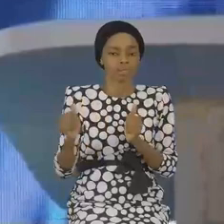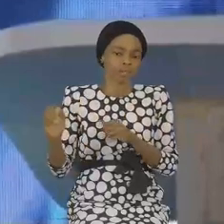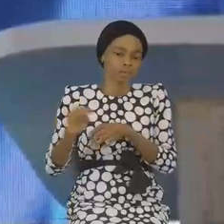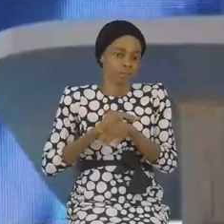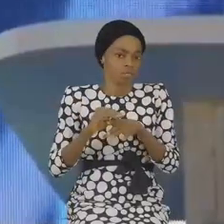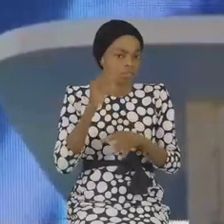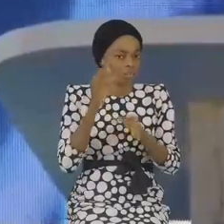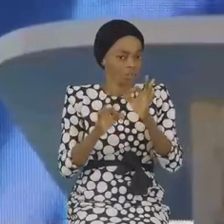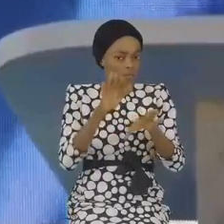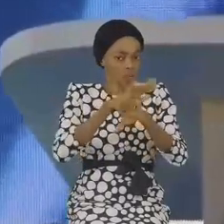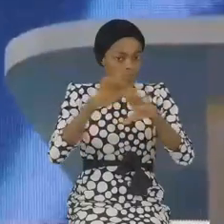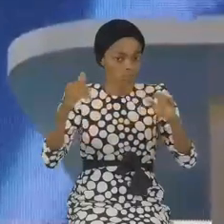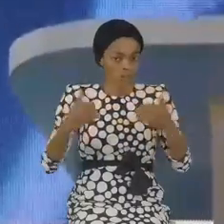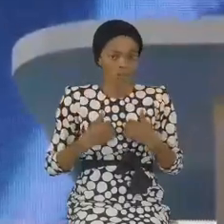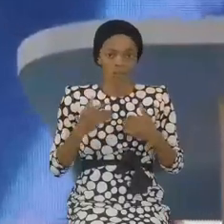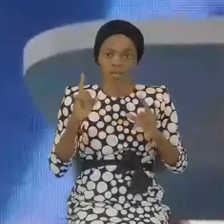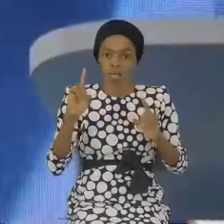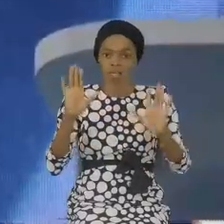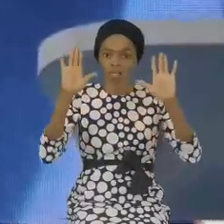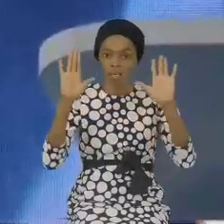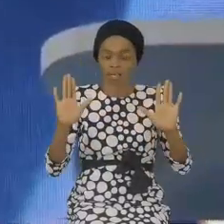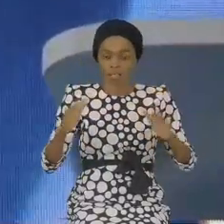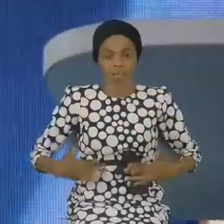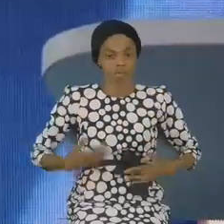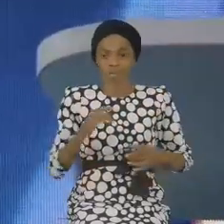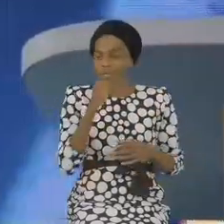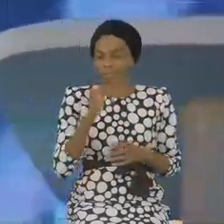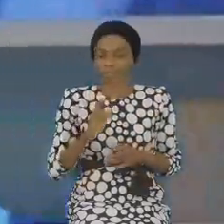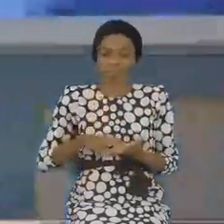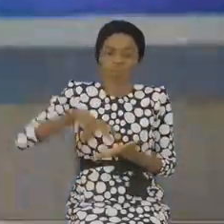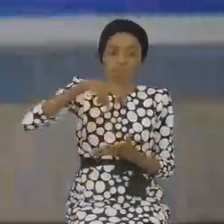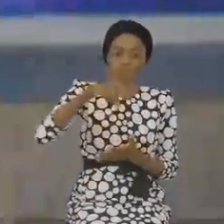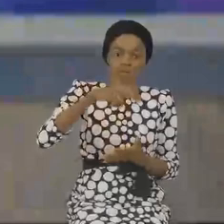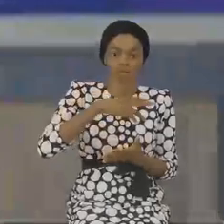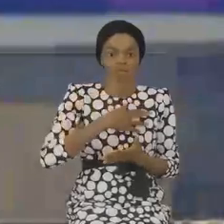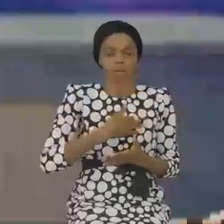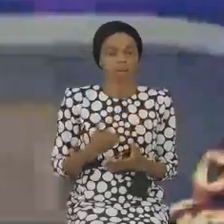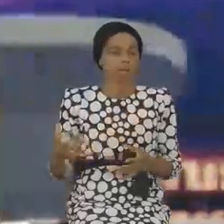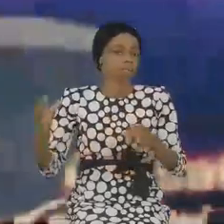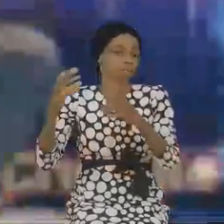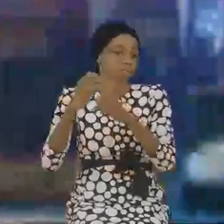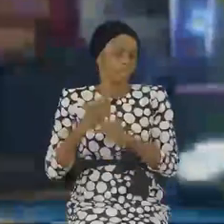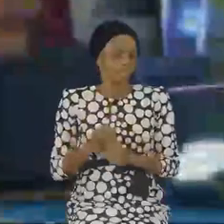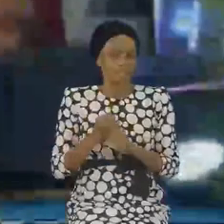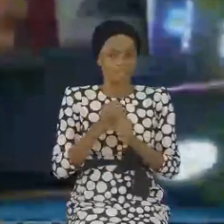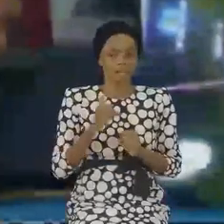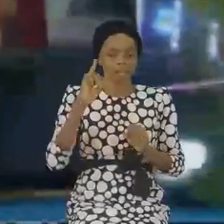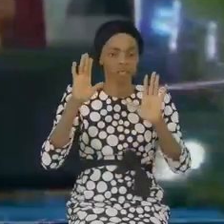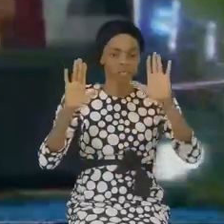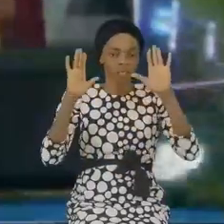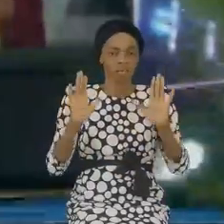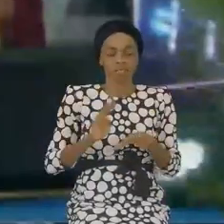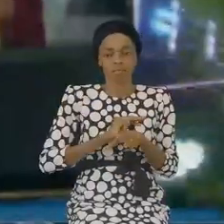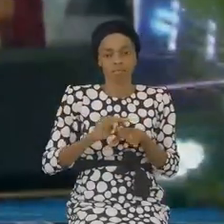vie excellente, vous ne pouvez pas sauter pour bondir dans un ministère